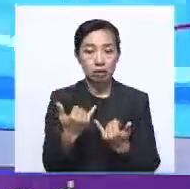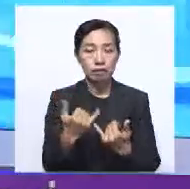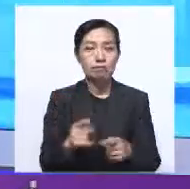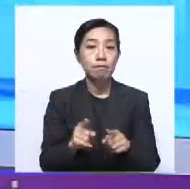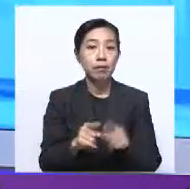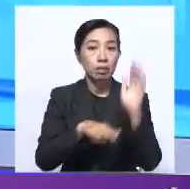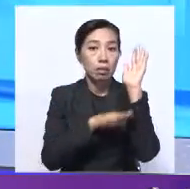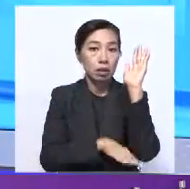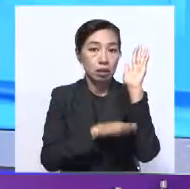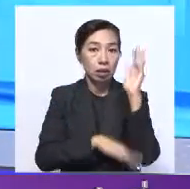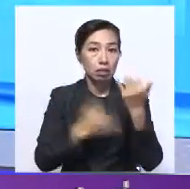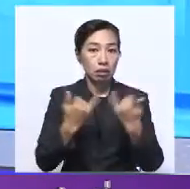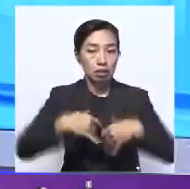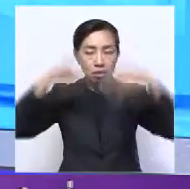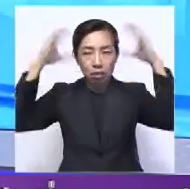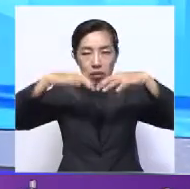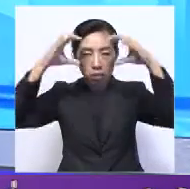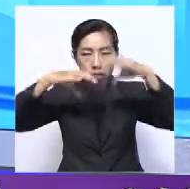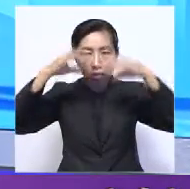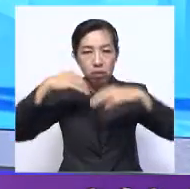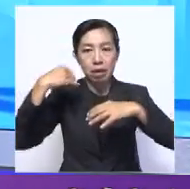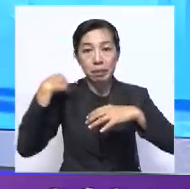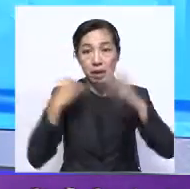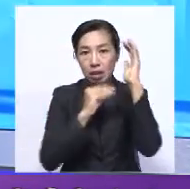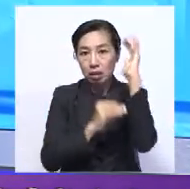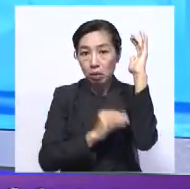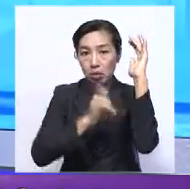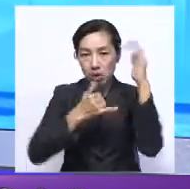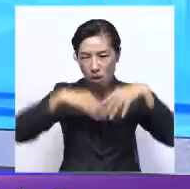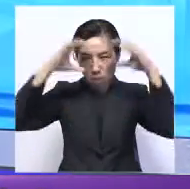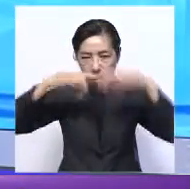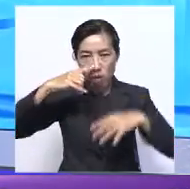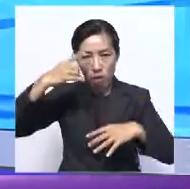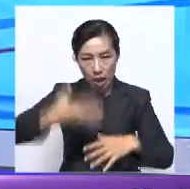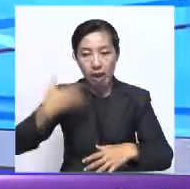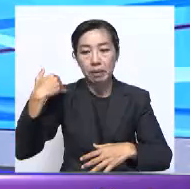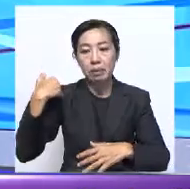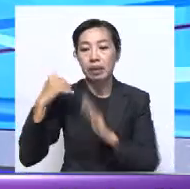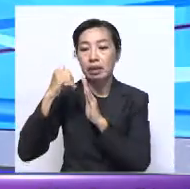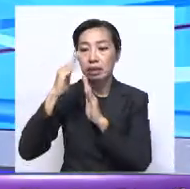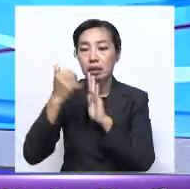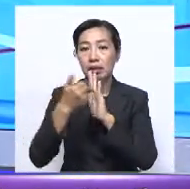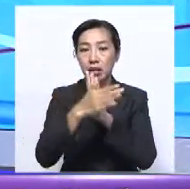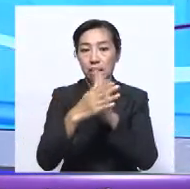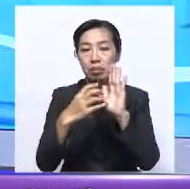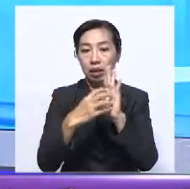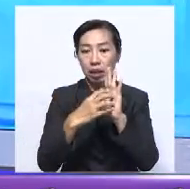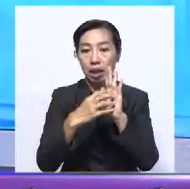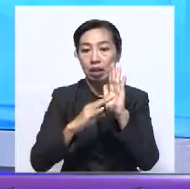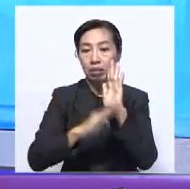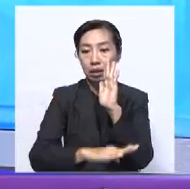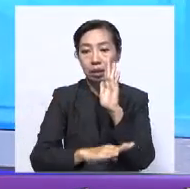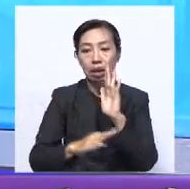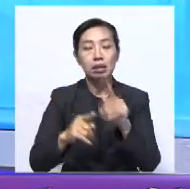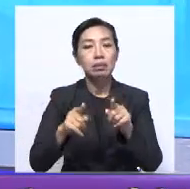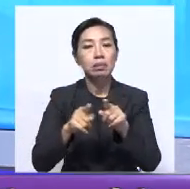ช่วงนี้ค่ะภาคใต้มีฝนตกชุกหนาแน่นกับมีฝนตกหนักบางพื้นที่ขณะที่ภาคเหนือภาคตะวันออกเฉียงเหนือภาคกลางภาคตะวันออก